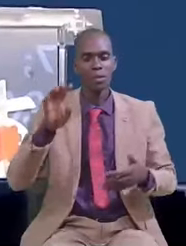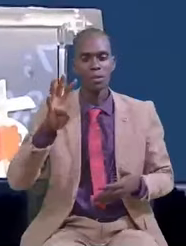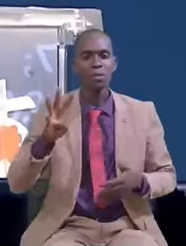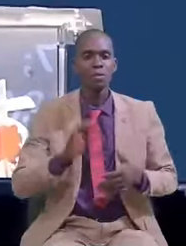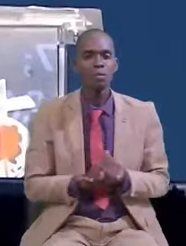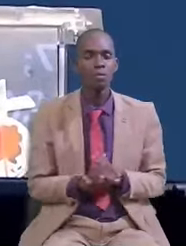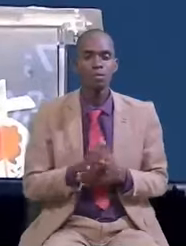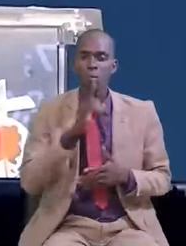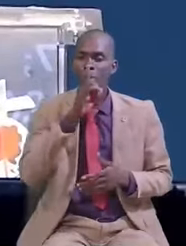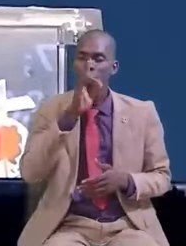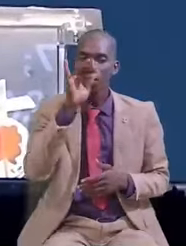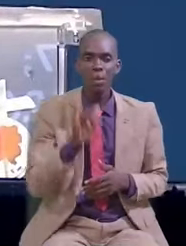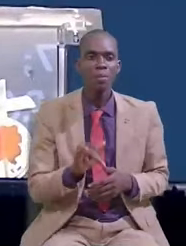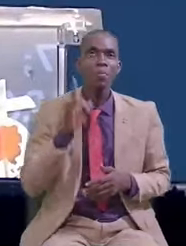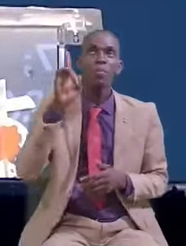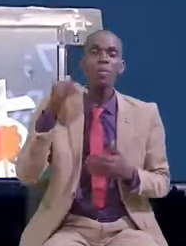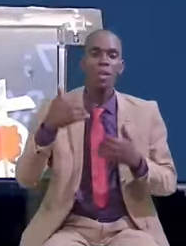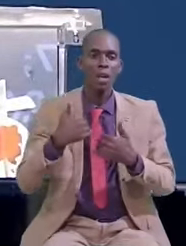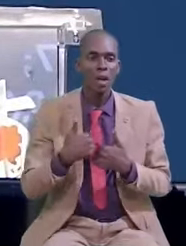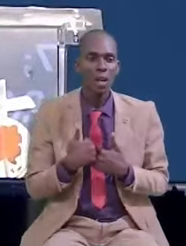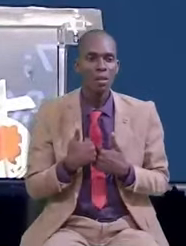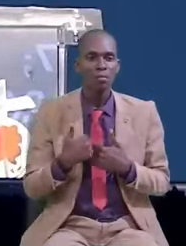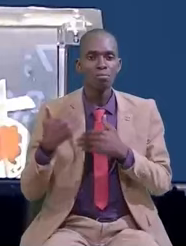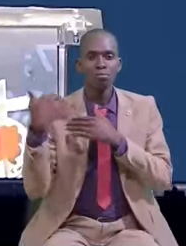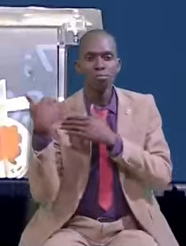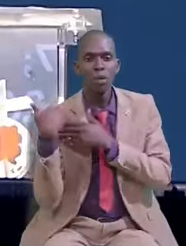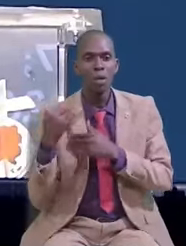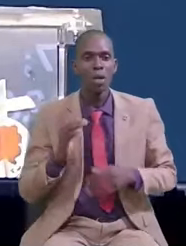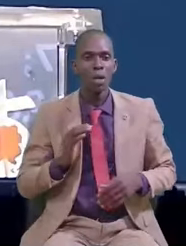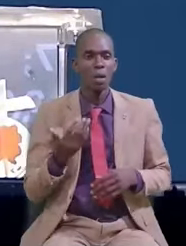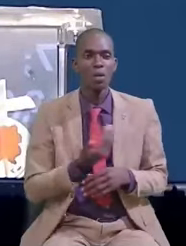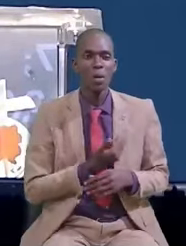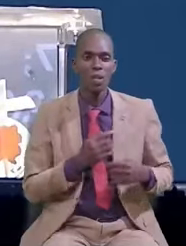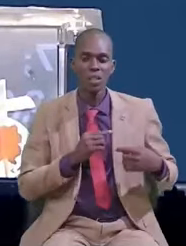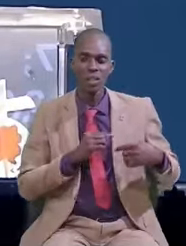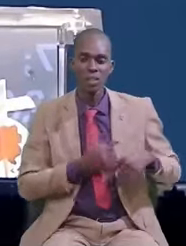Ésaïe 53, verset 4.